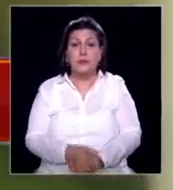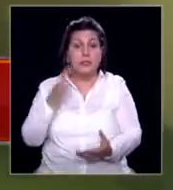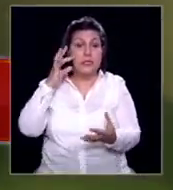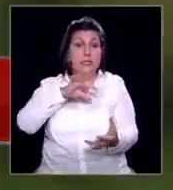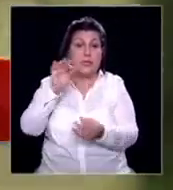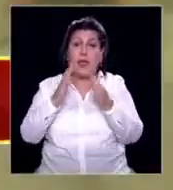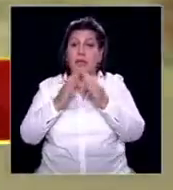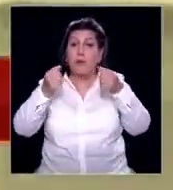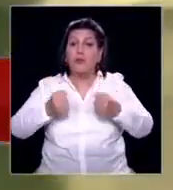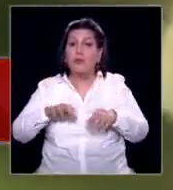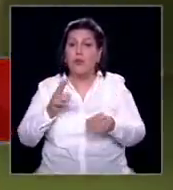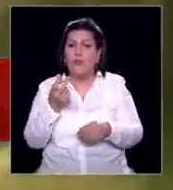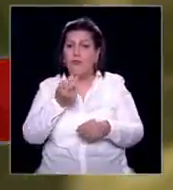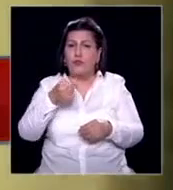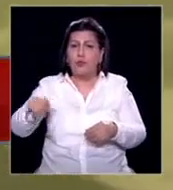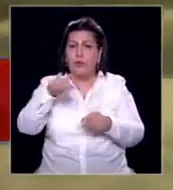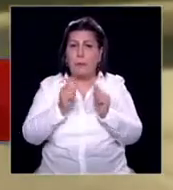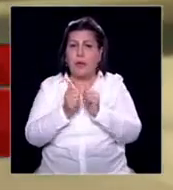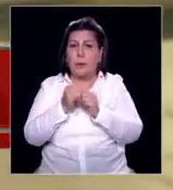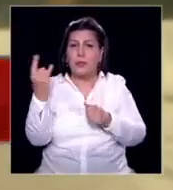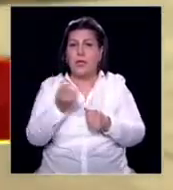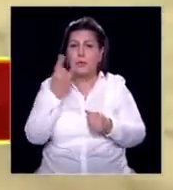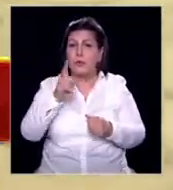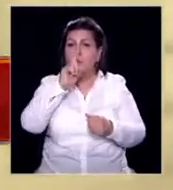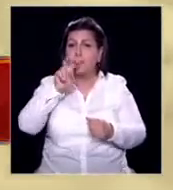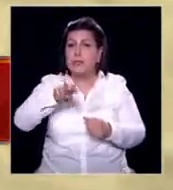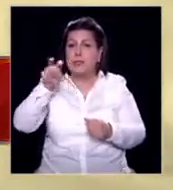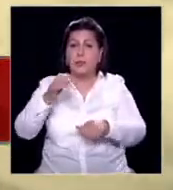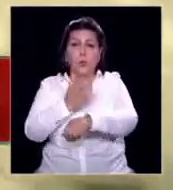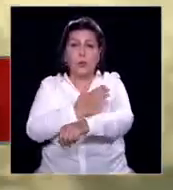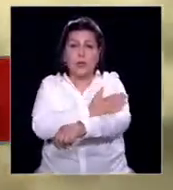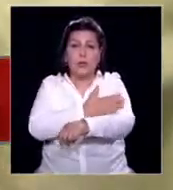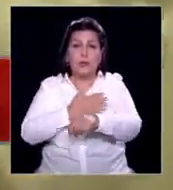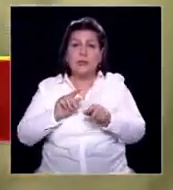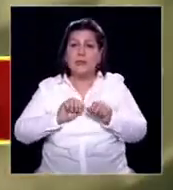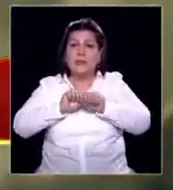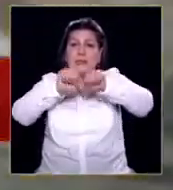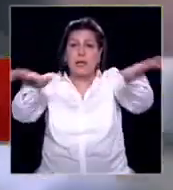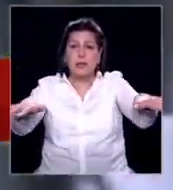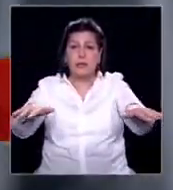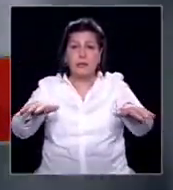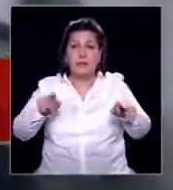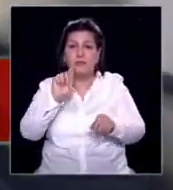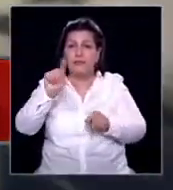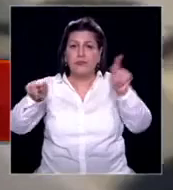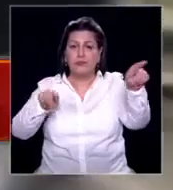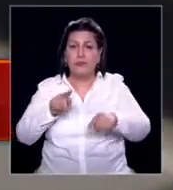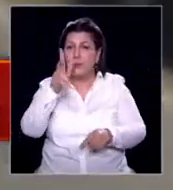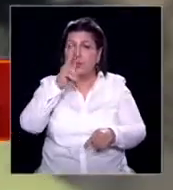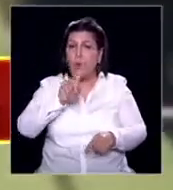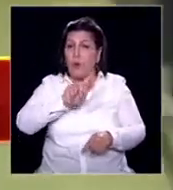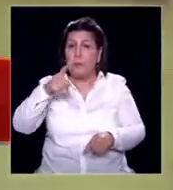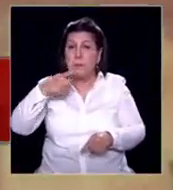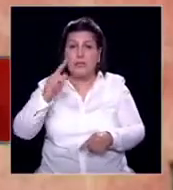İnsanlar evde durmuyor, virüs de onlarla geziyor. 188 ülkede salgının bulaştığı kişi sayısı 310 bine